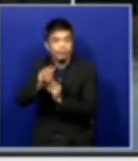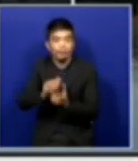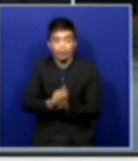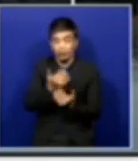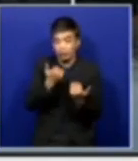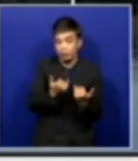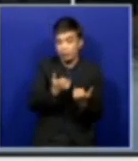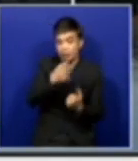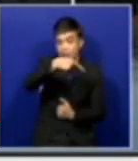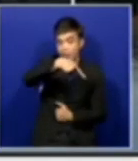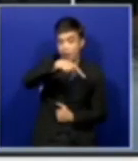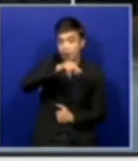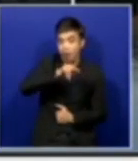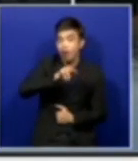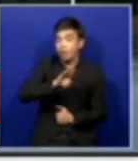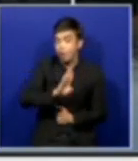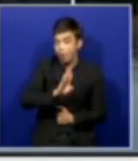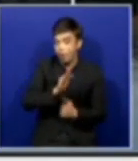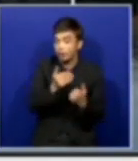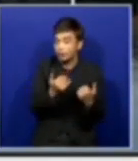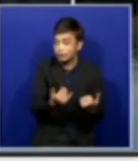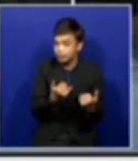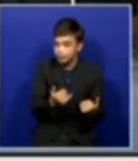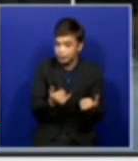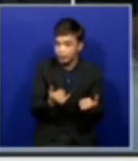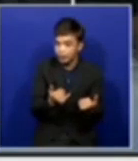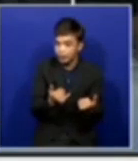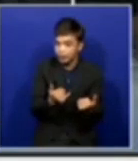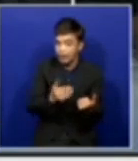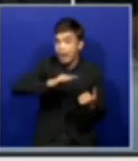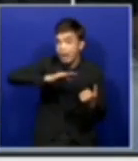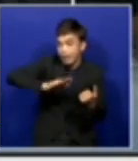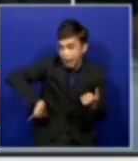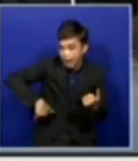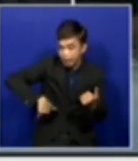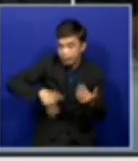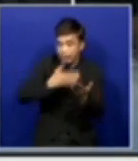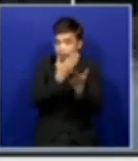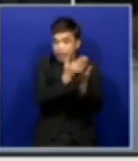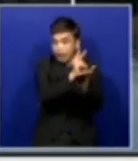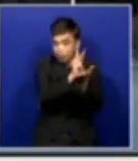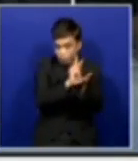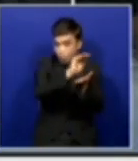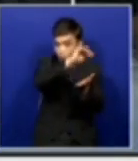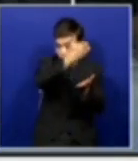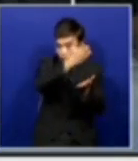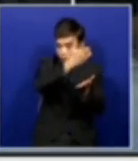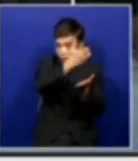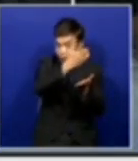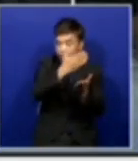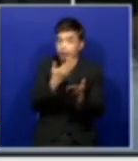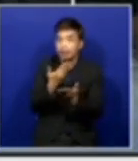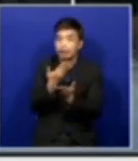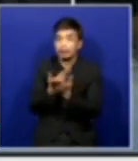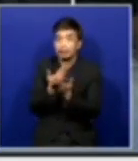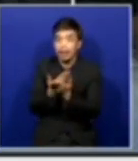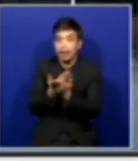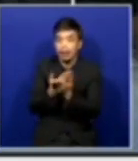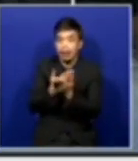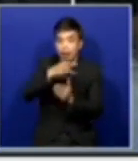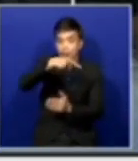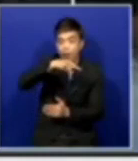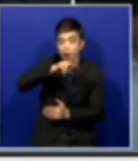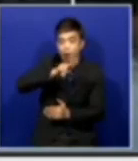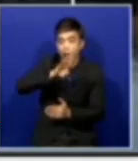นี้เนี่ยปรากฏว่ามาหลังเงินกู้1ล้านล้านบาทนะครับซึ่งก็ถือว่ามีความจำเป็